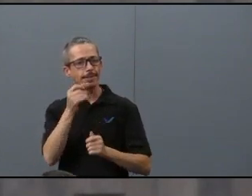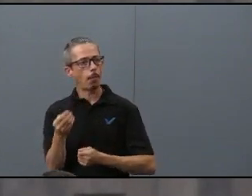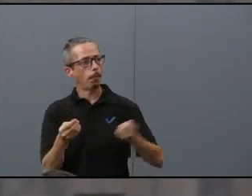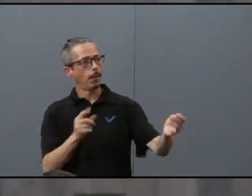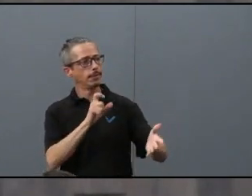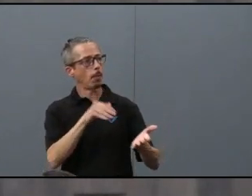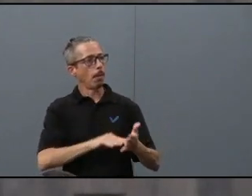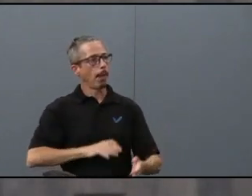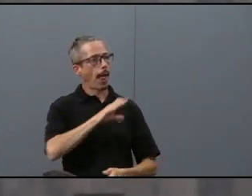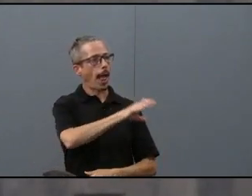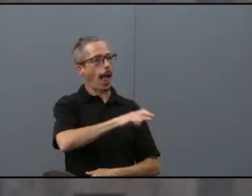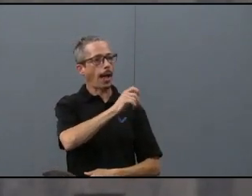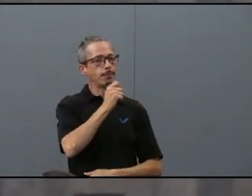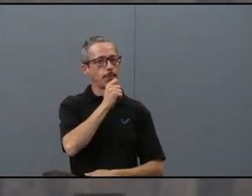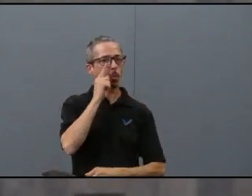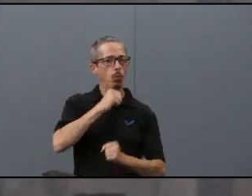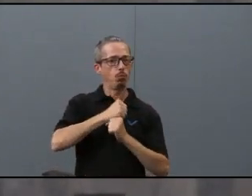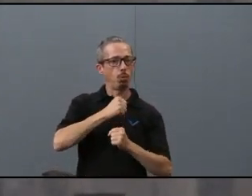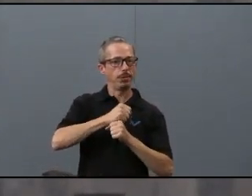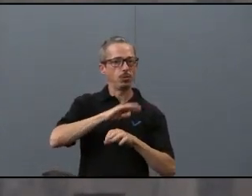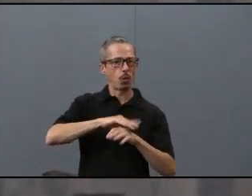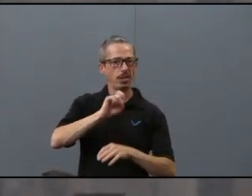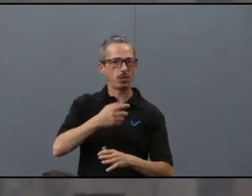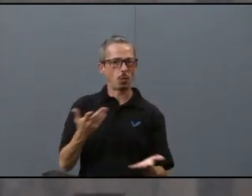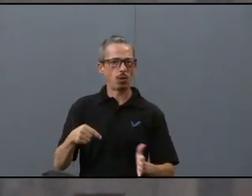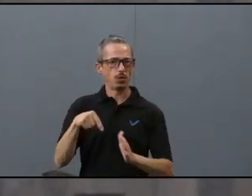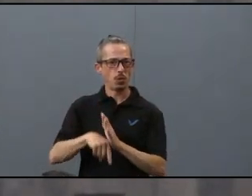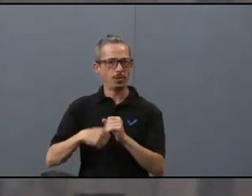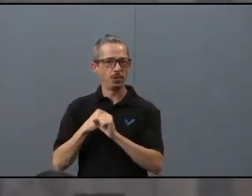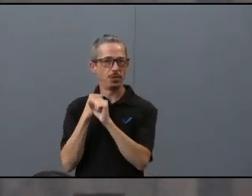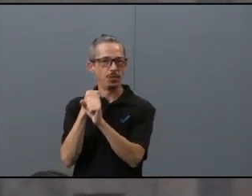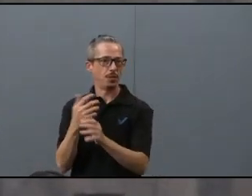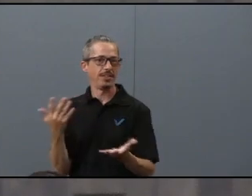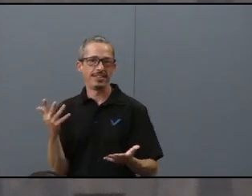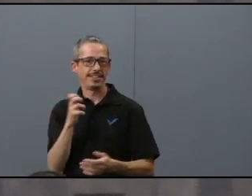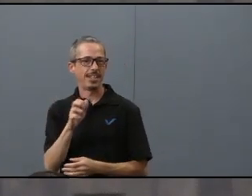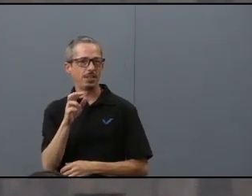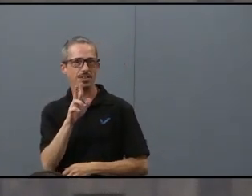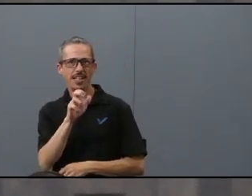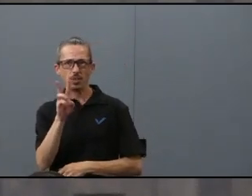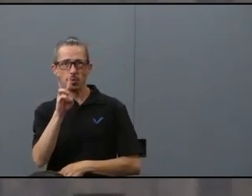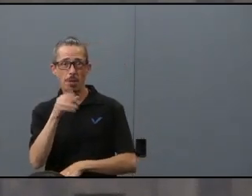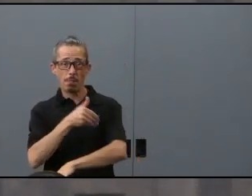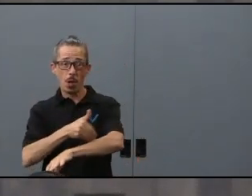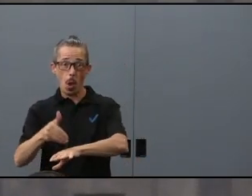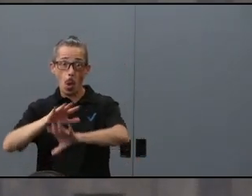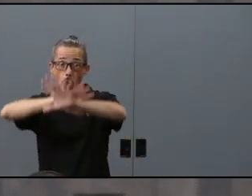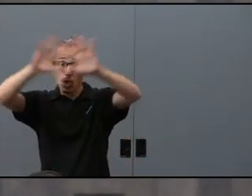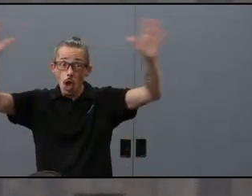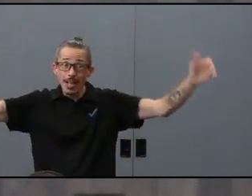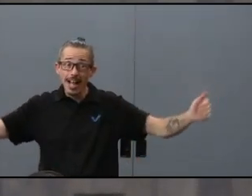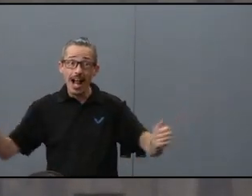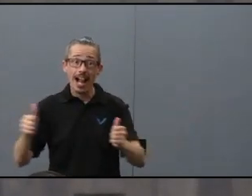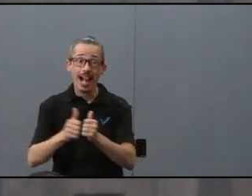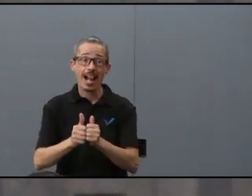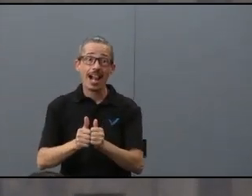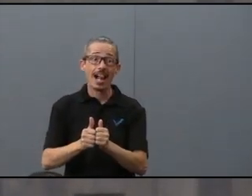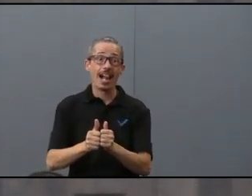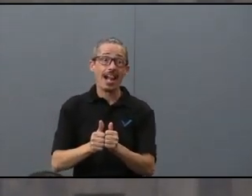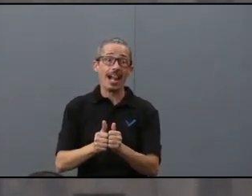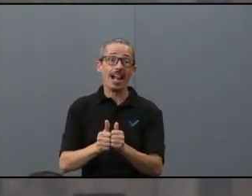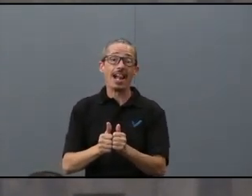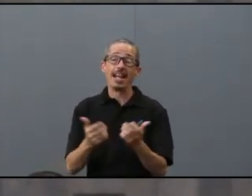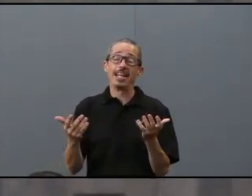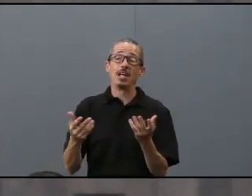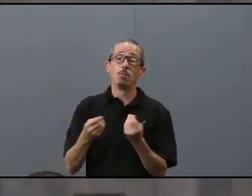que en contrepartie on est à avoir des déficits structurels de 560 millions je comprends que 100000 dollars c'est peut-être pas gros mais il y